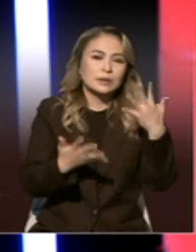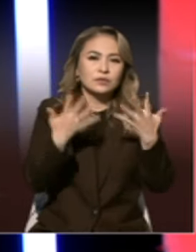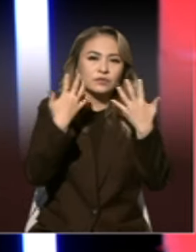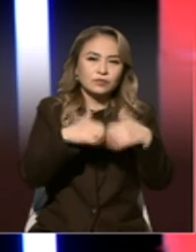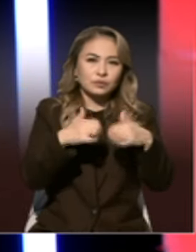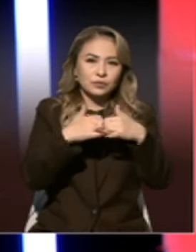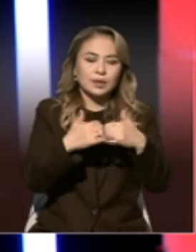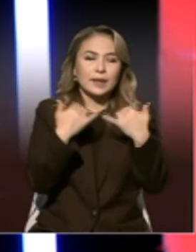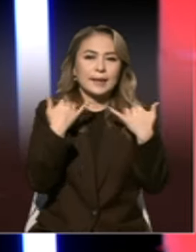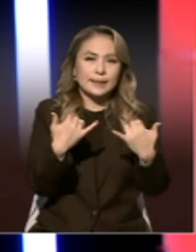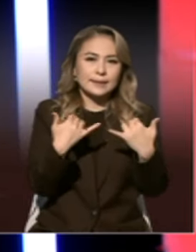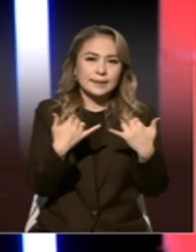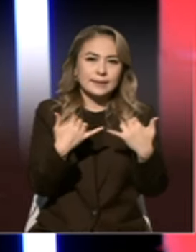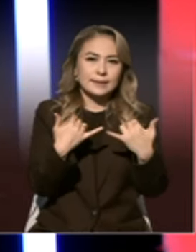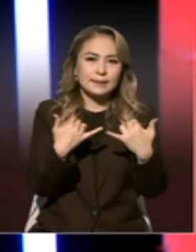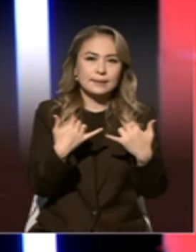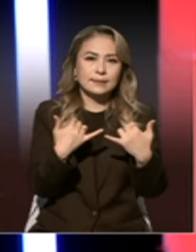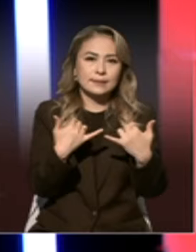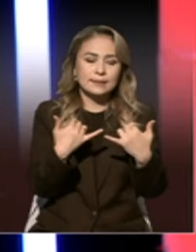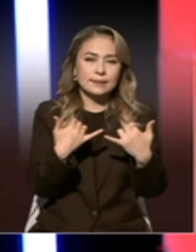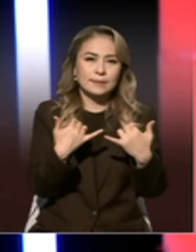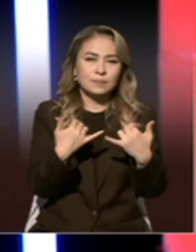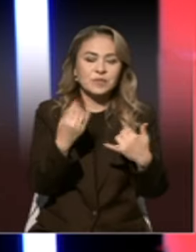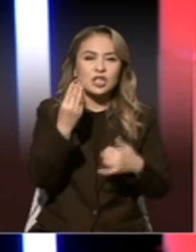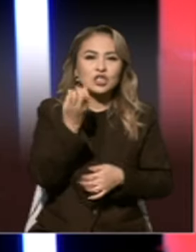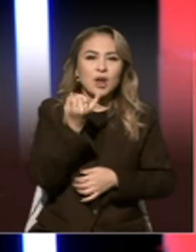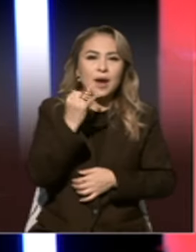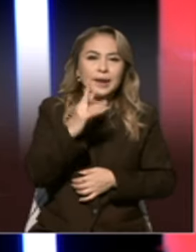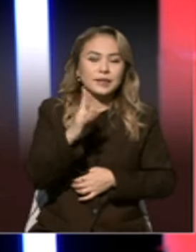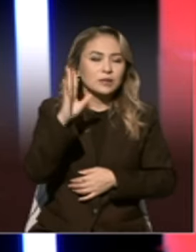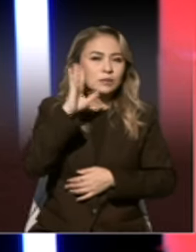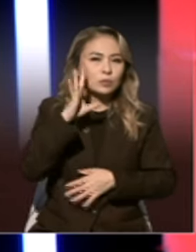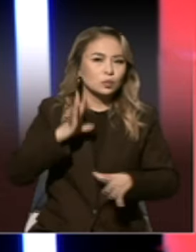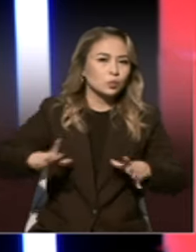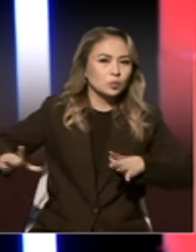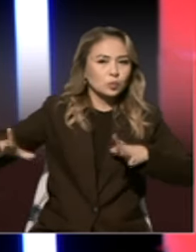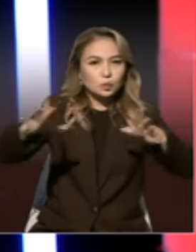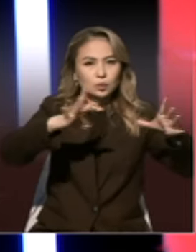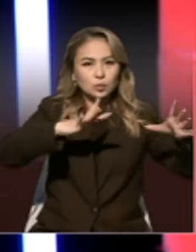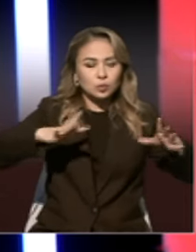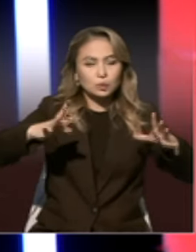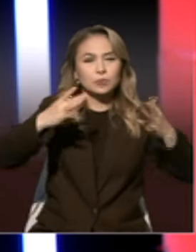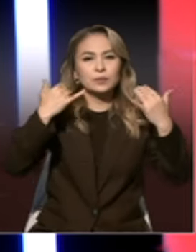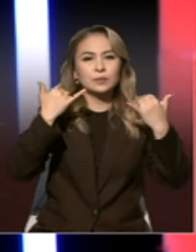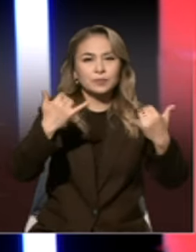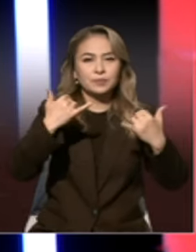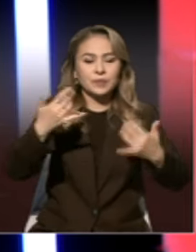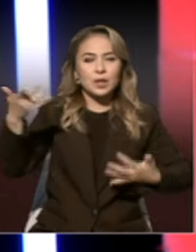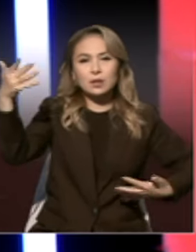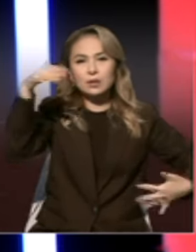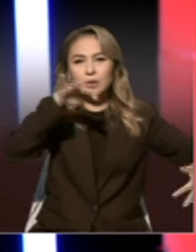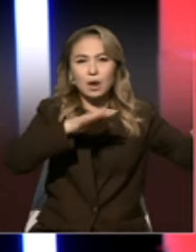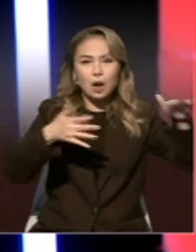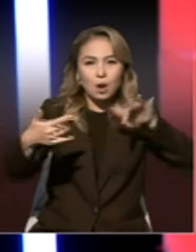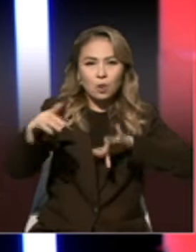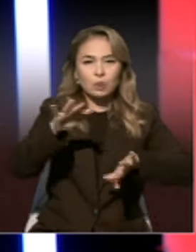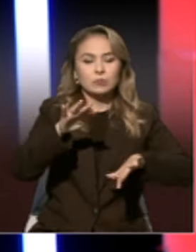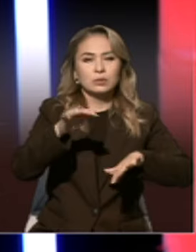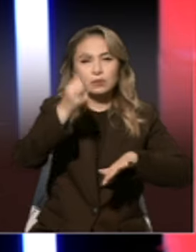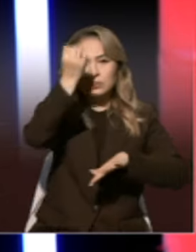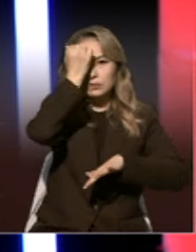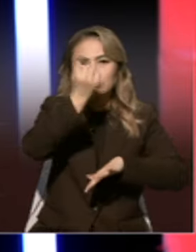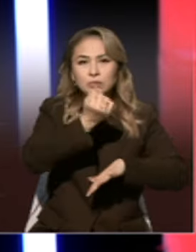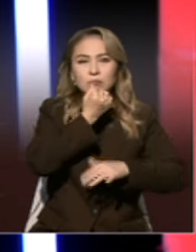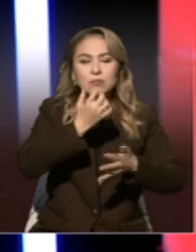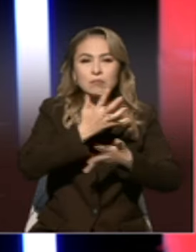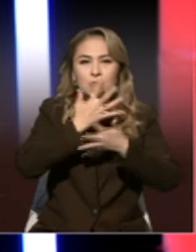қазір мынау жайықтың жағасында жүрген, сол өзен көлдердің жағасында жүрген, тау көтеріп жүрген толағай жігіттерге рахмет айтқымыз